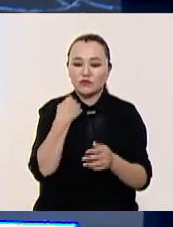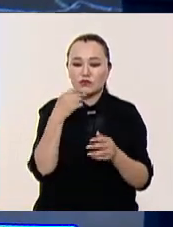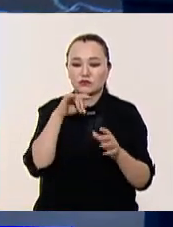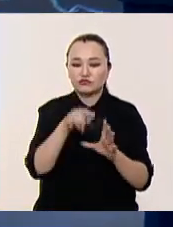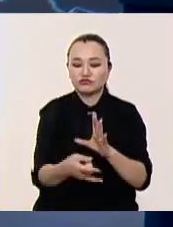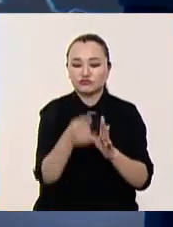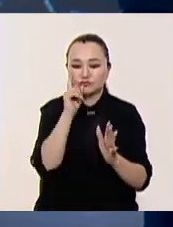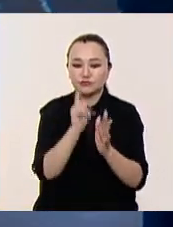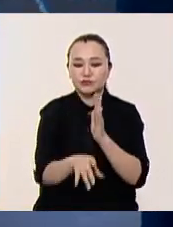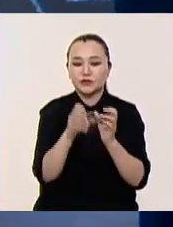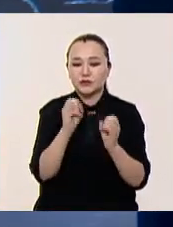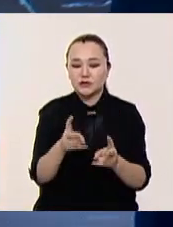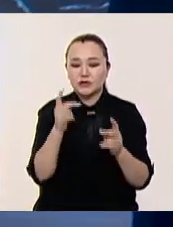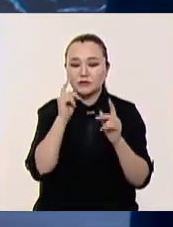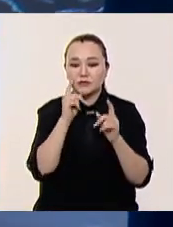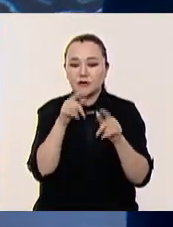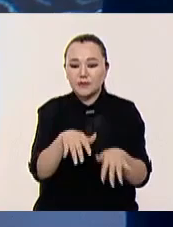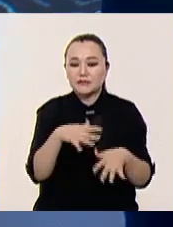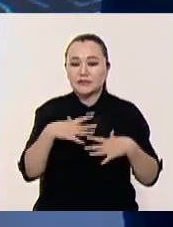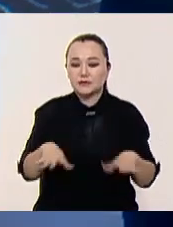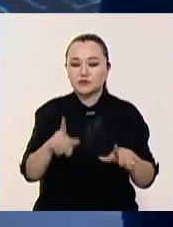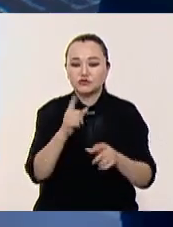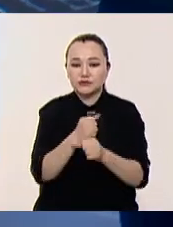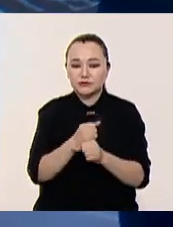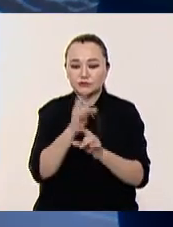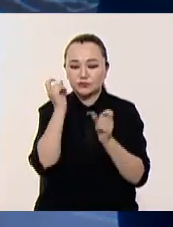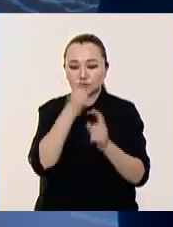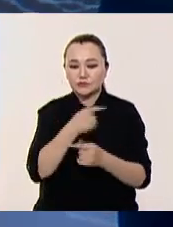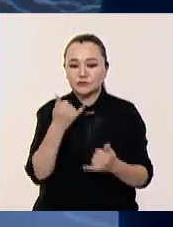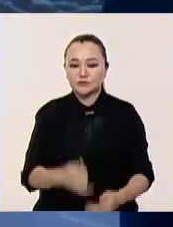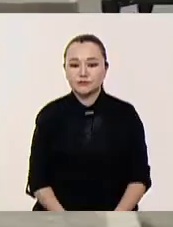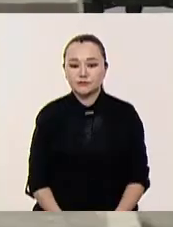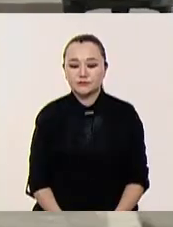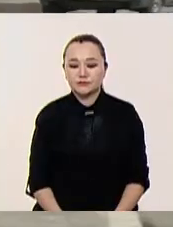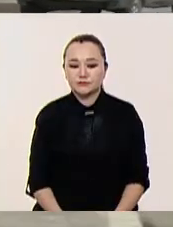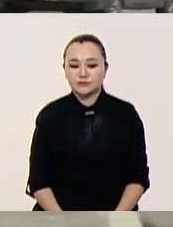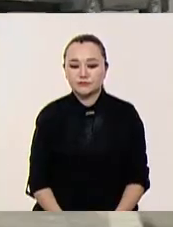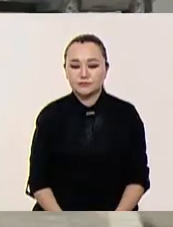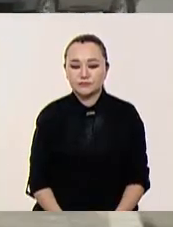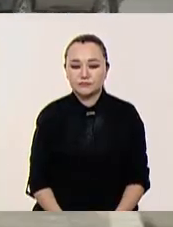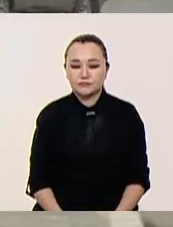как в нее не попасть, узнавала Евгения Мягченко.